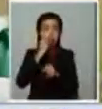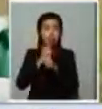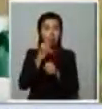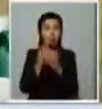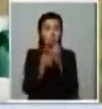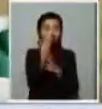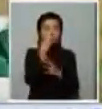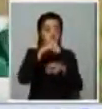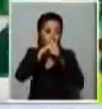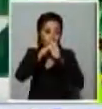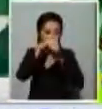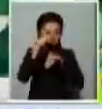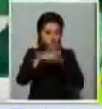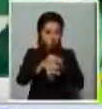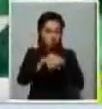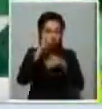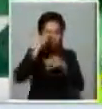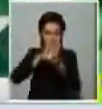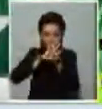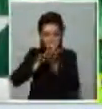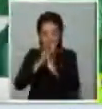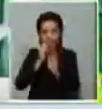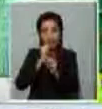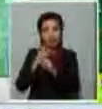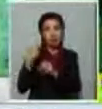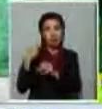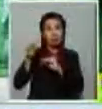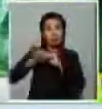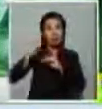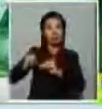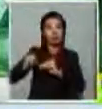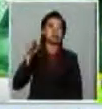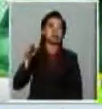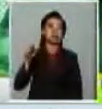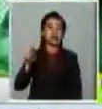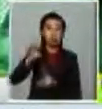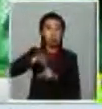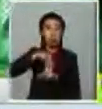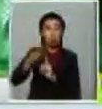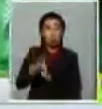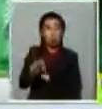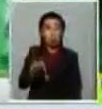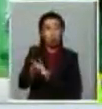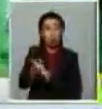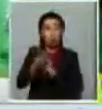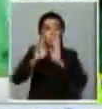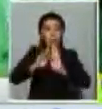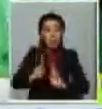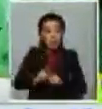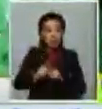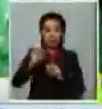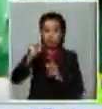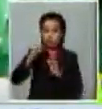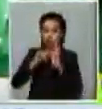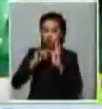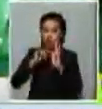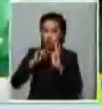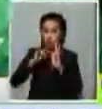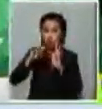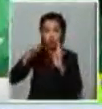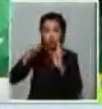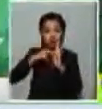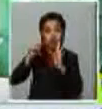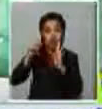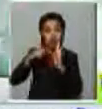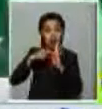าสู่การแปรรูปที่นี่จะเป็นการทอดสุญญากาศนะครับซึ่งการทอดสุญญากาศเนี่ยจะคงคุณภาพของผลไม้